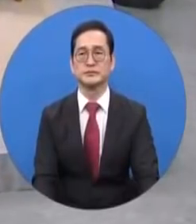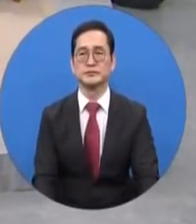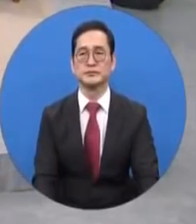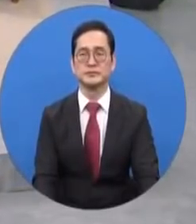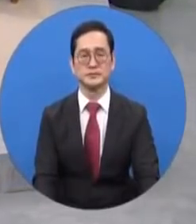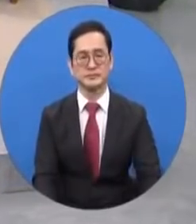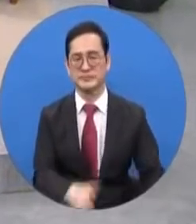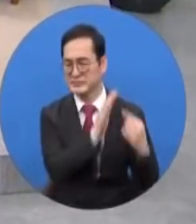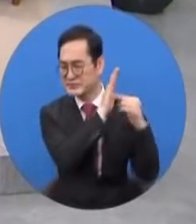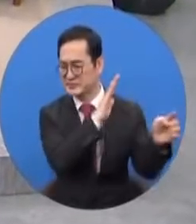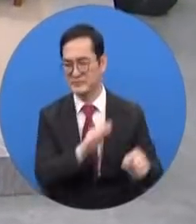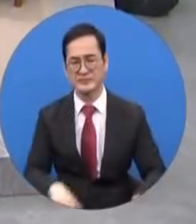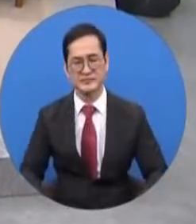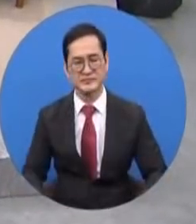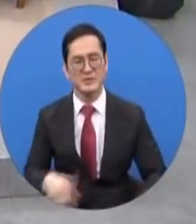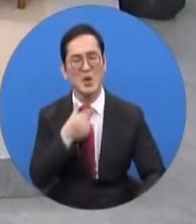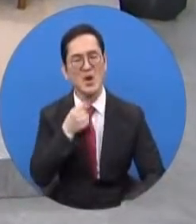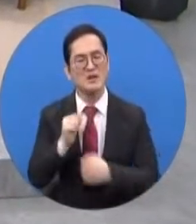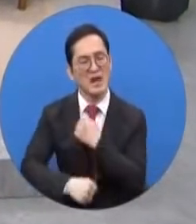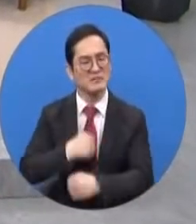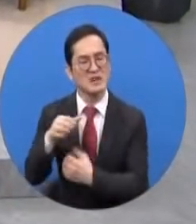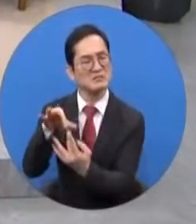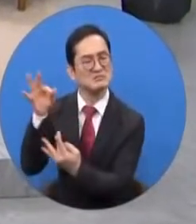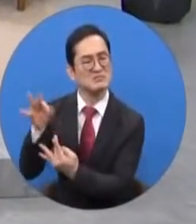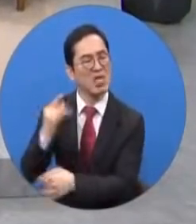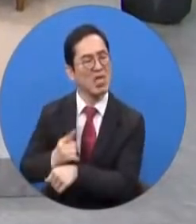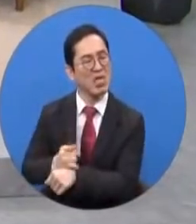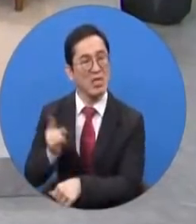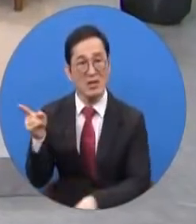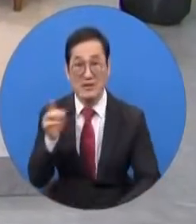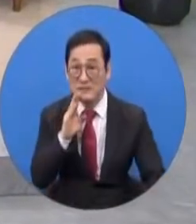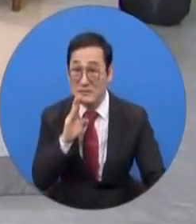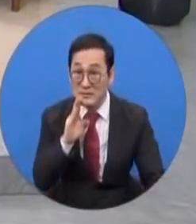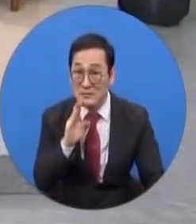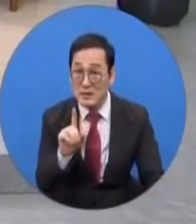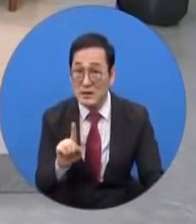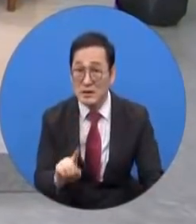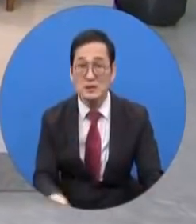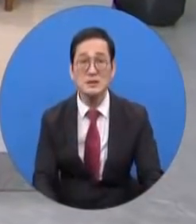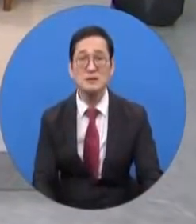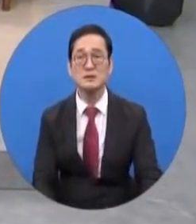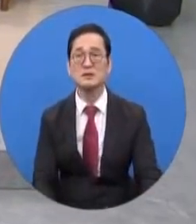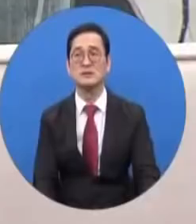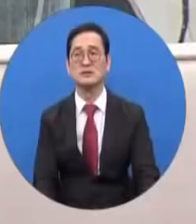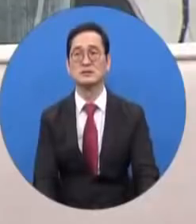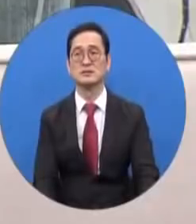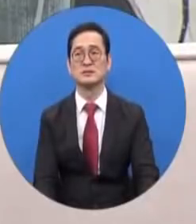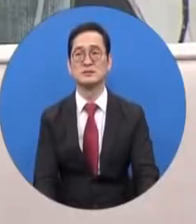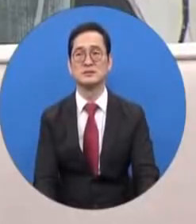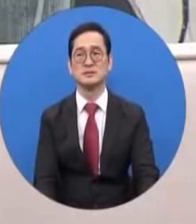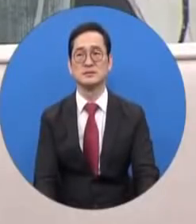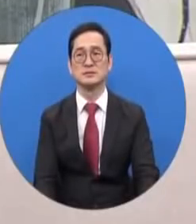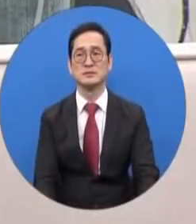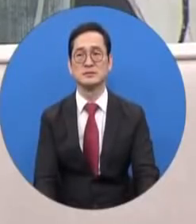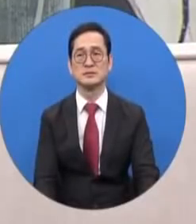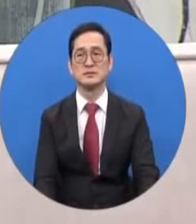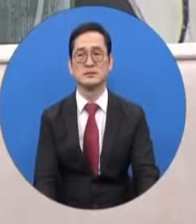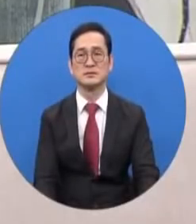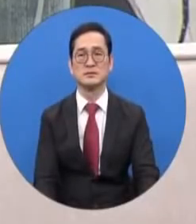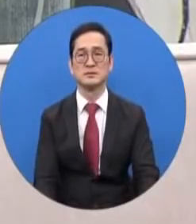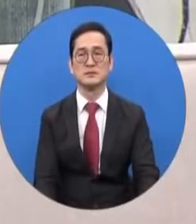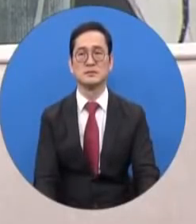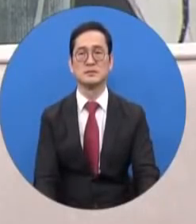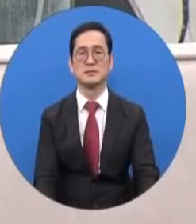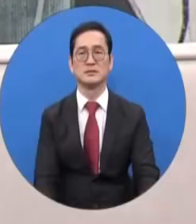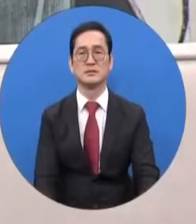의견 안 들어 그냥 내가 하고 싶은 사람 하겠어 인사할 거야 이런 기류는 아니죠. 그러니까 통합과 포용을 위해서 다음 정부를 이제 새